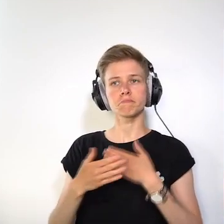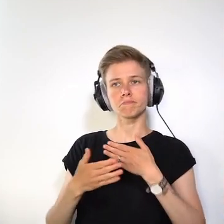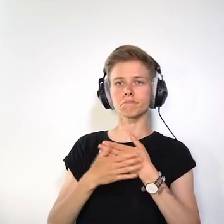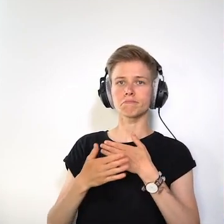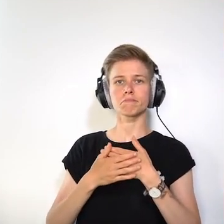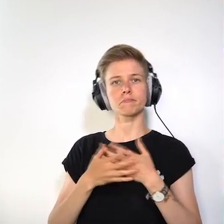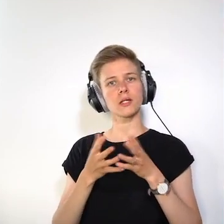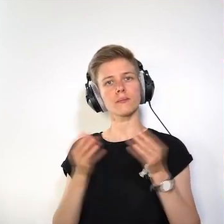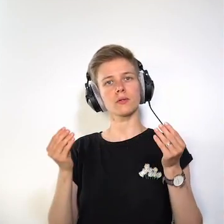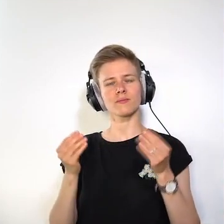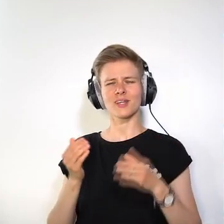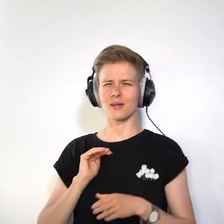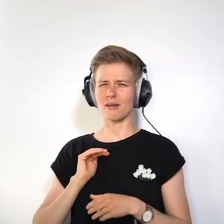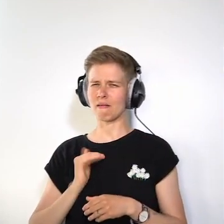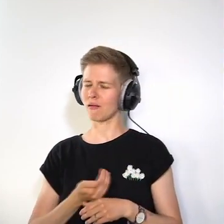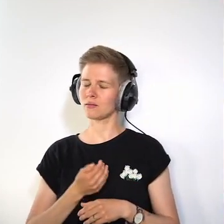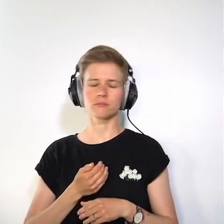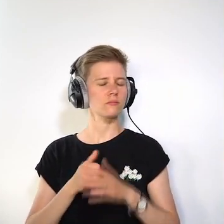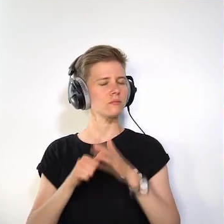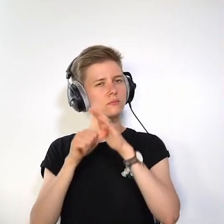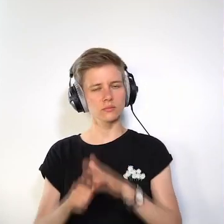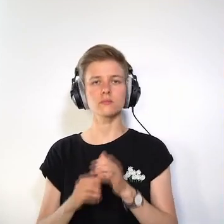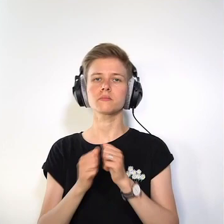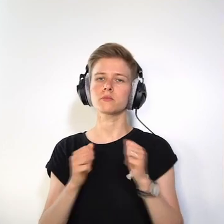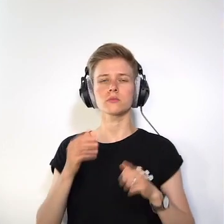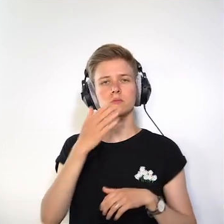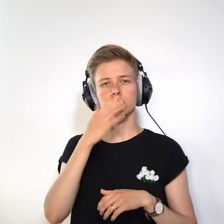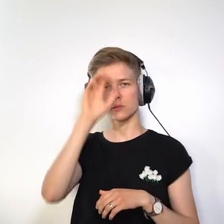hänen suhtautumansa naisiin oli kyllä kaamea.